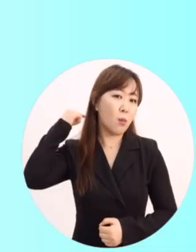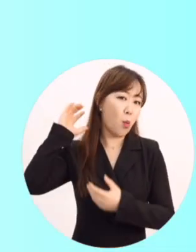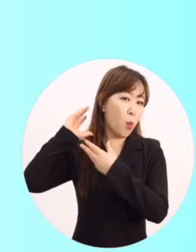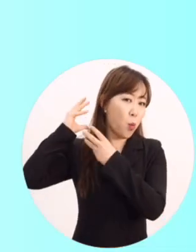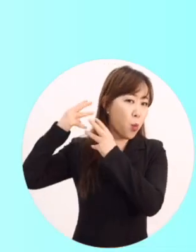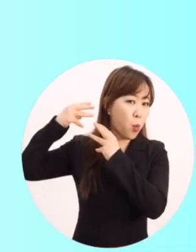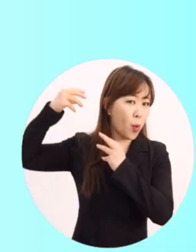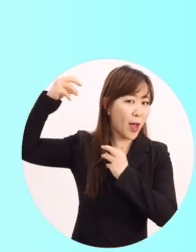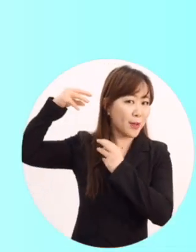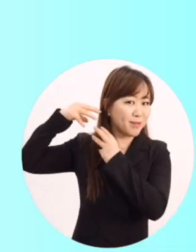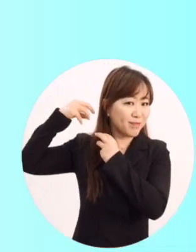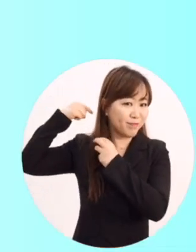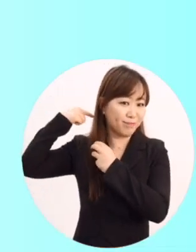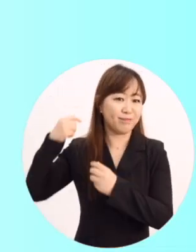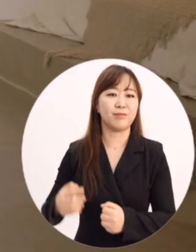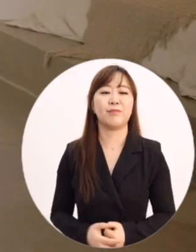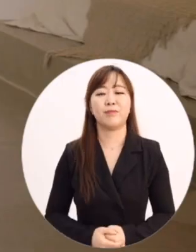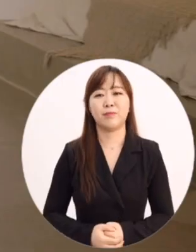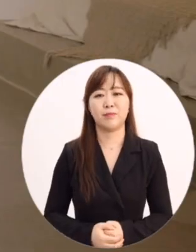근육 스트레칭.